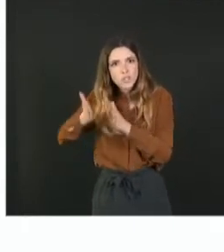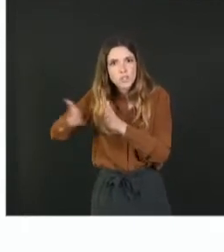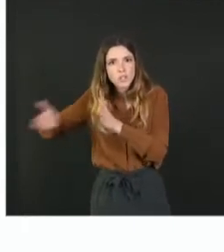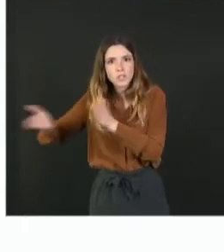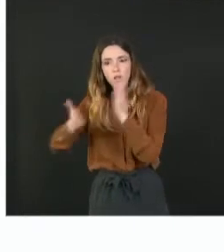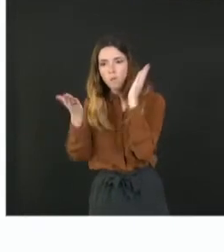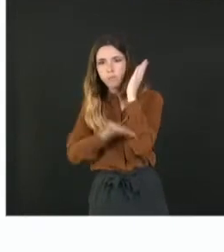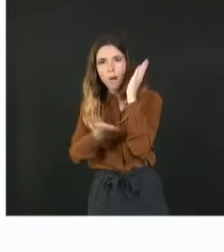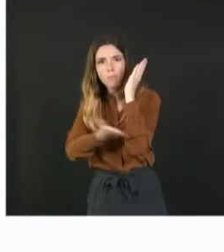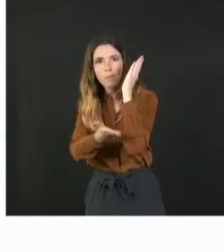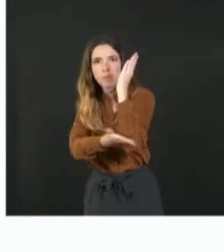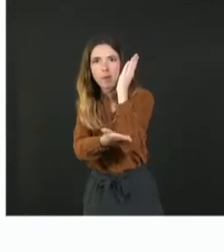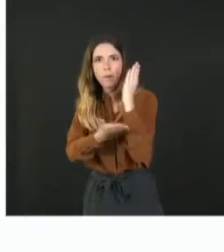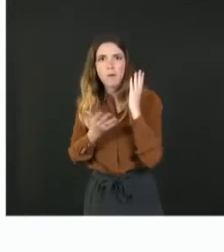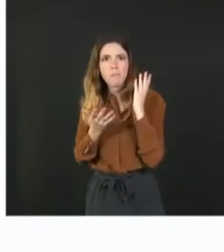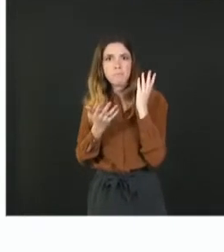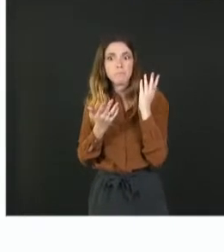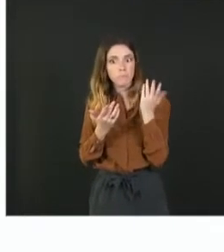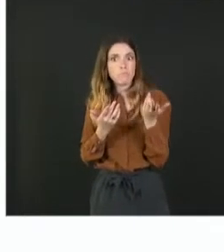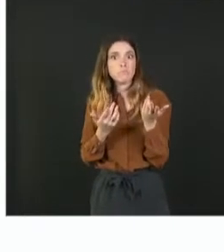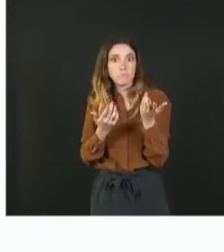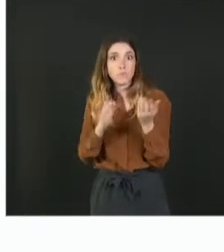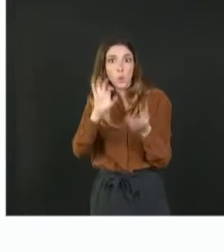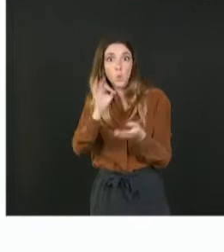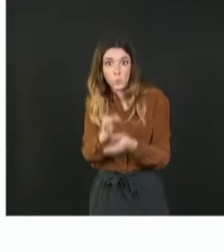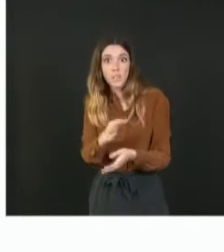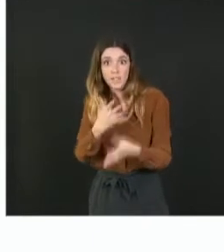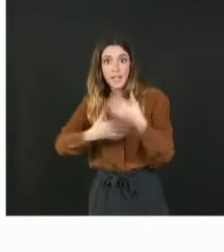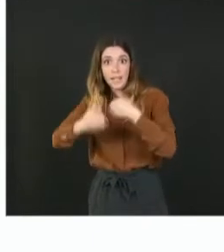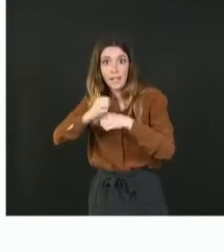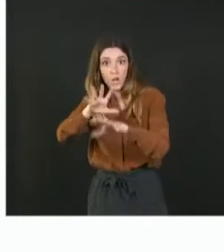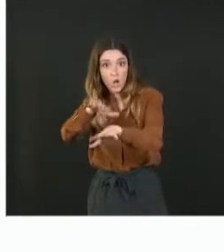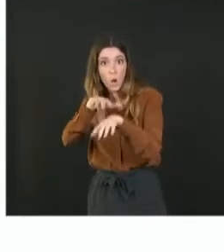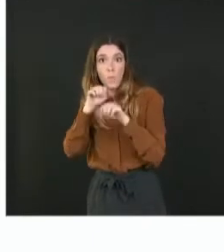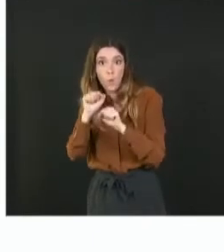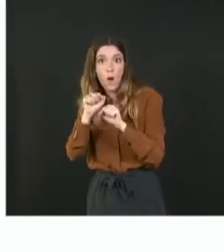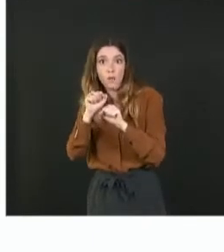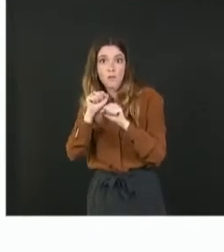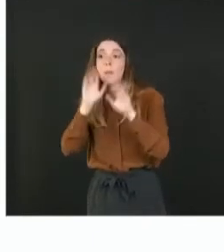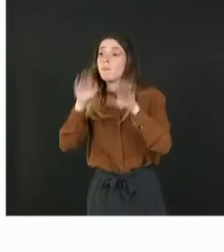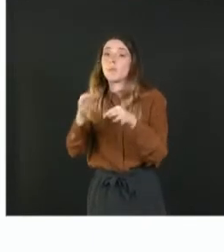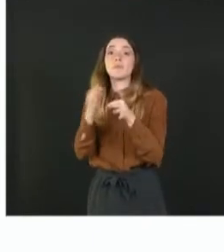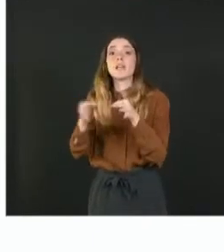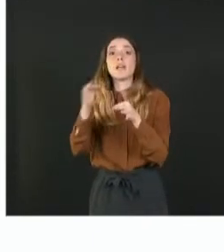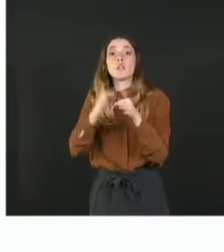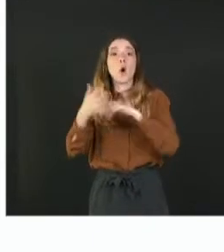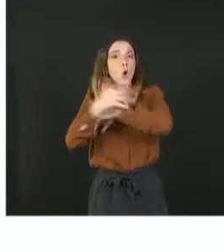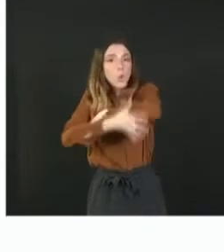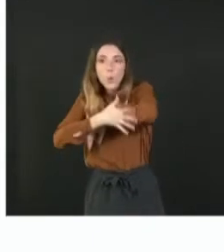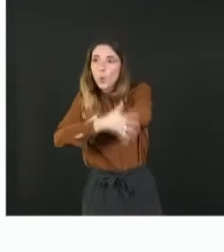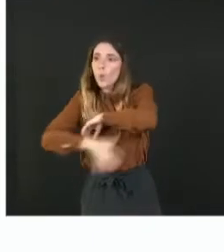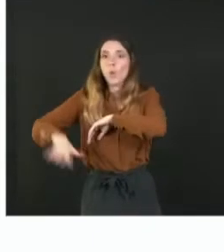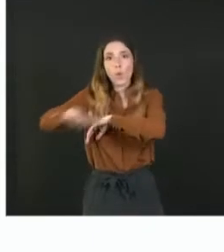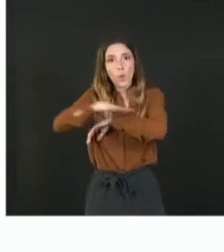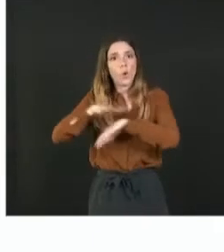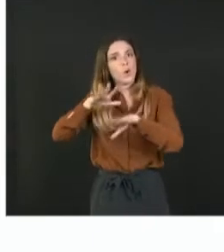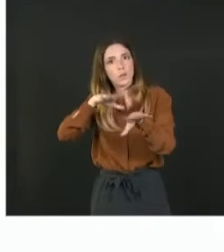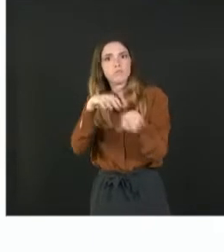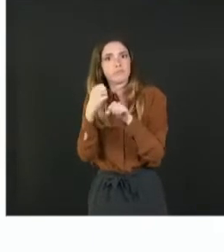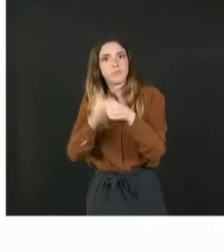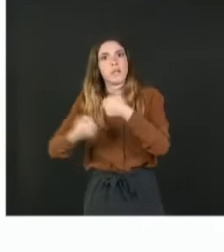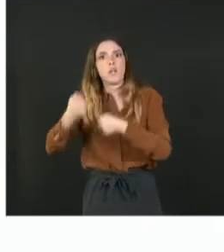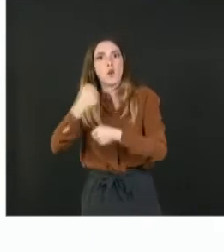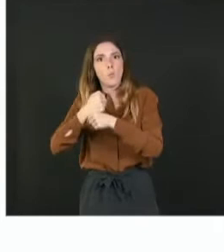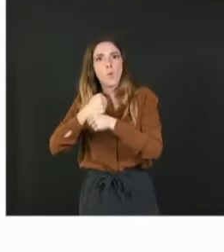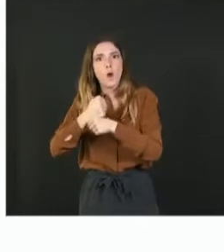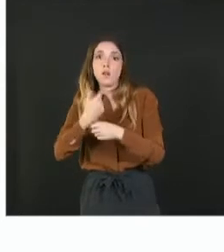peut-être moins urbanisés, ça représente de l'emploi local et de l'emploi dans les territoires ruraux qui est très important et qui contribue à la fois à générer